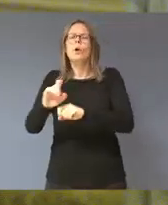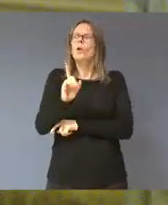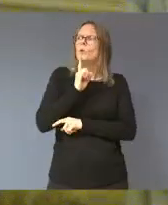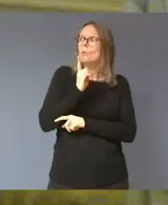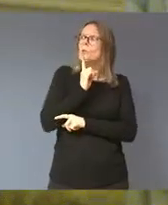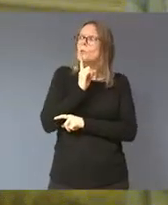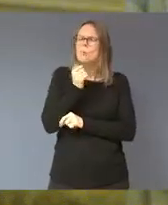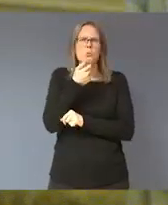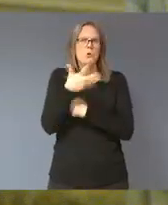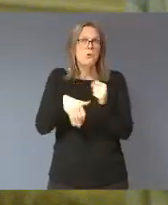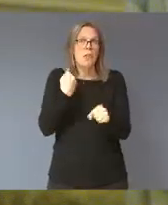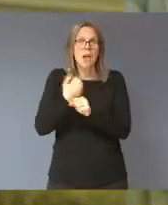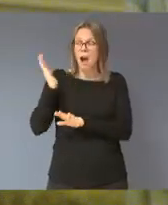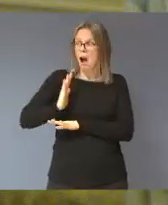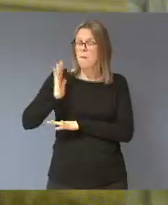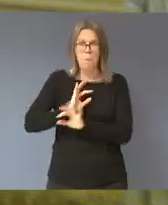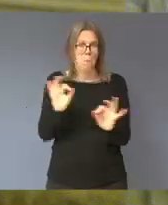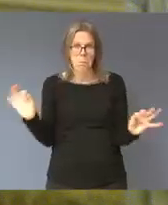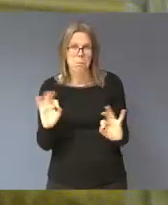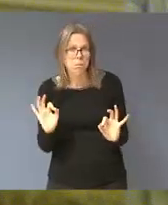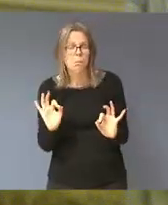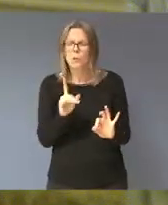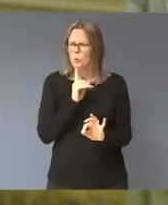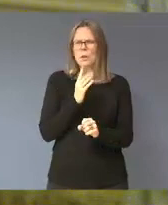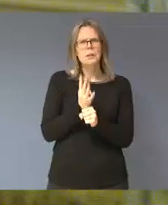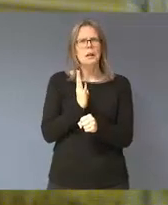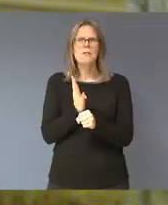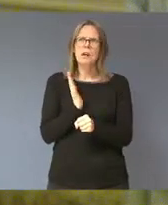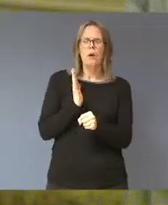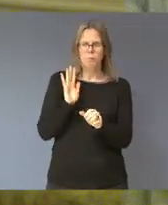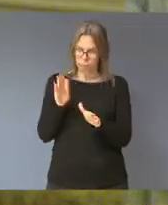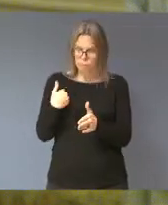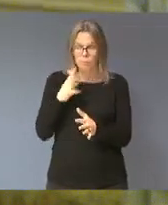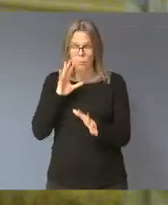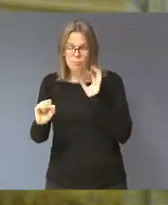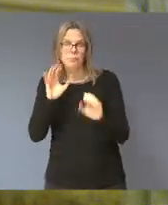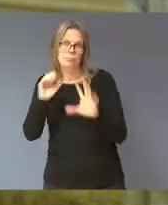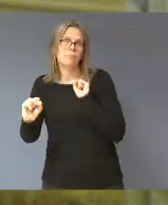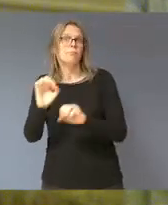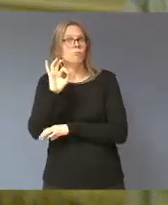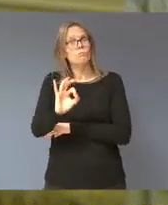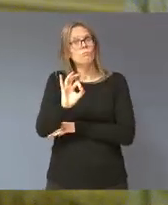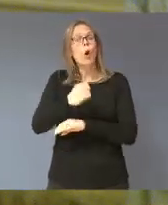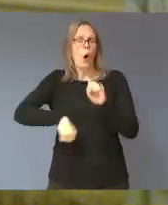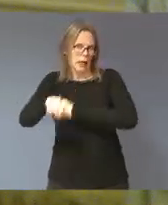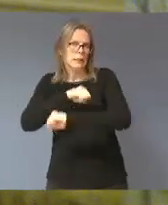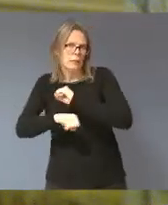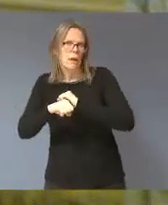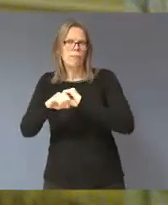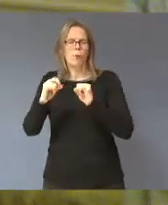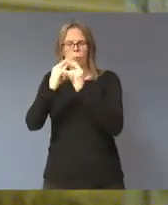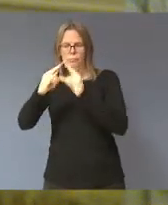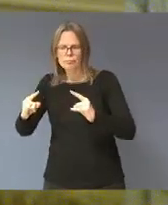y a plusieurs années. Ça fait 4-5 ans que des squats sont régulièrement organisés, j'ai bien dit organisés, et